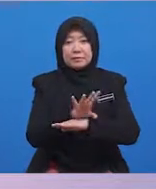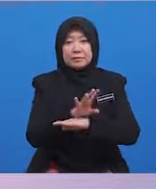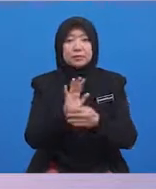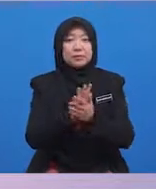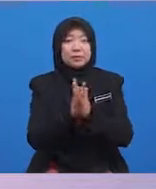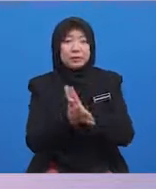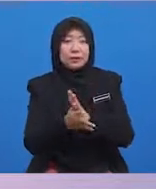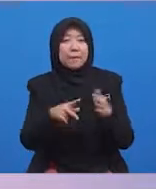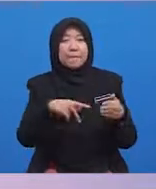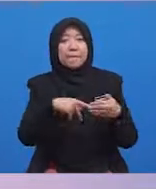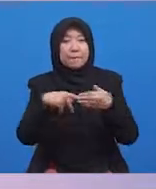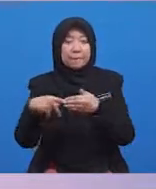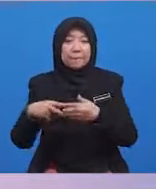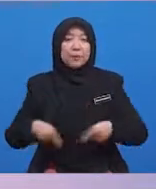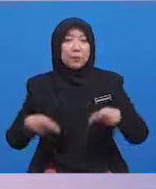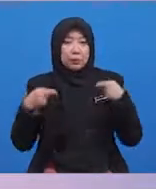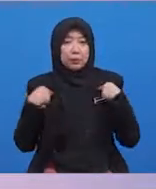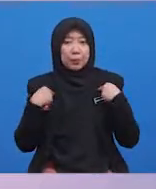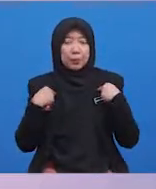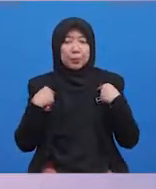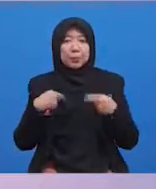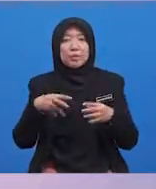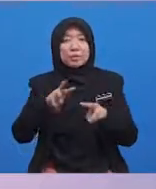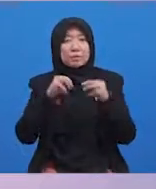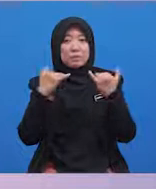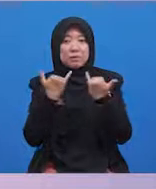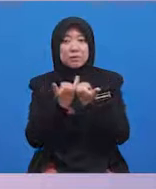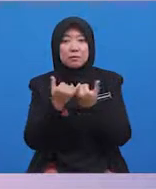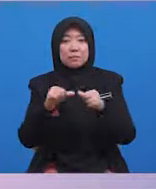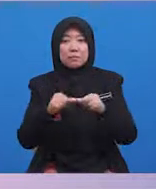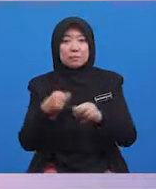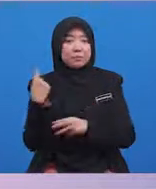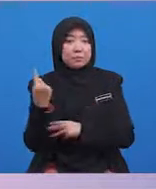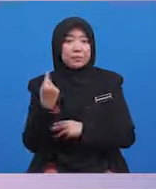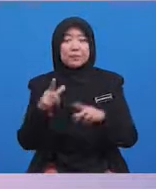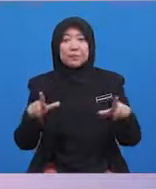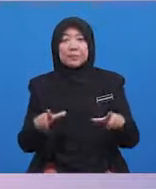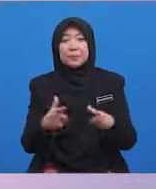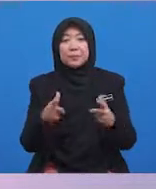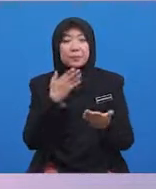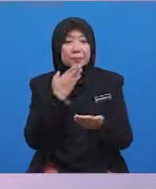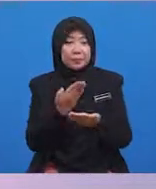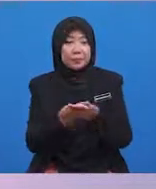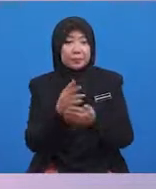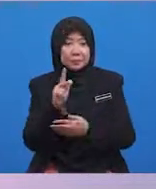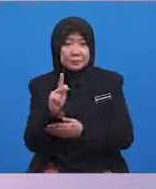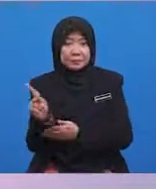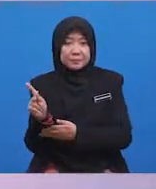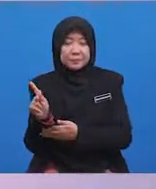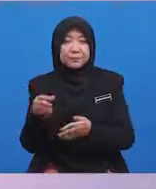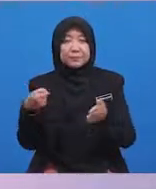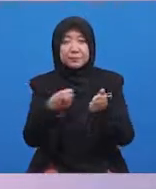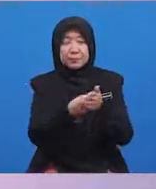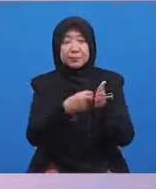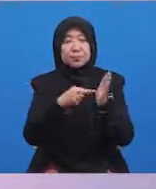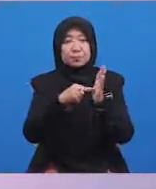yang dijadikan panduan hidup kepada masyarakat agar sentiasa melakukan kebaikan. Pelanggaran